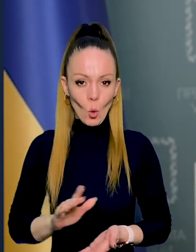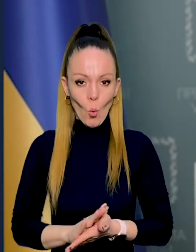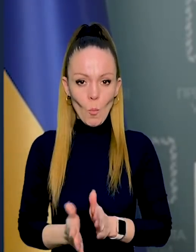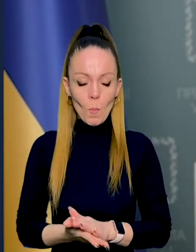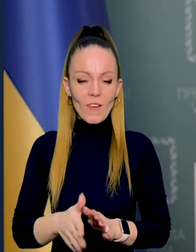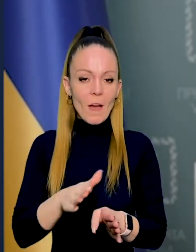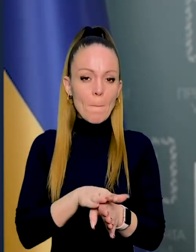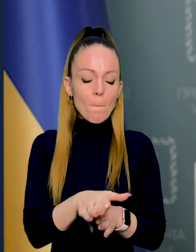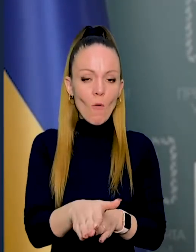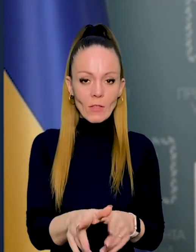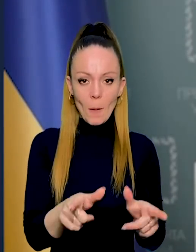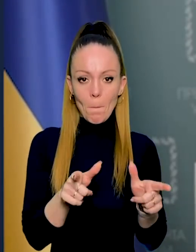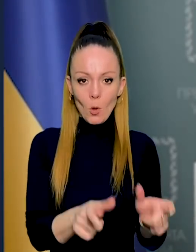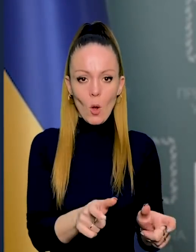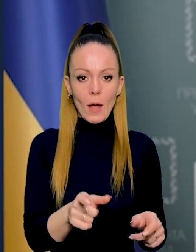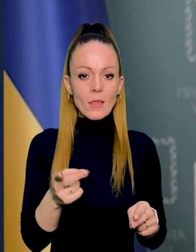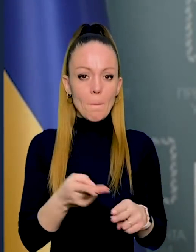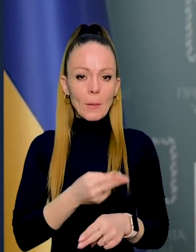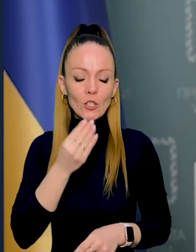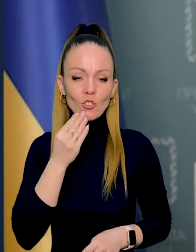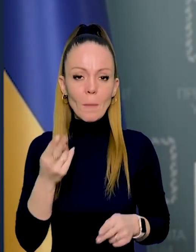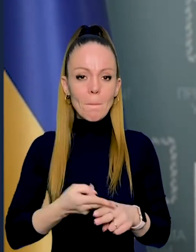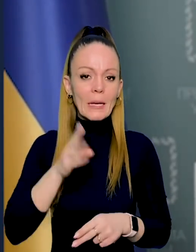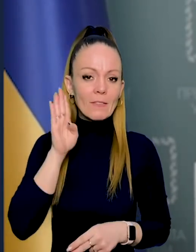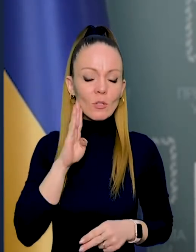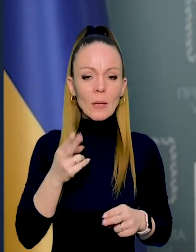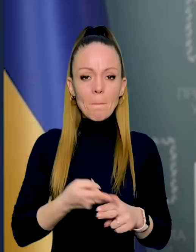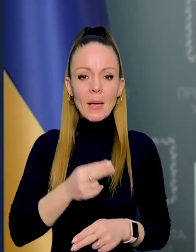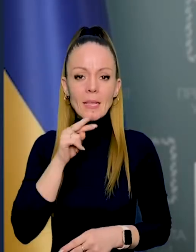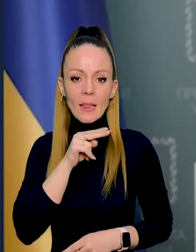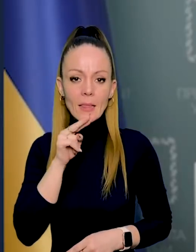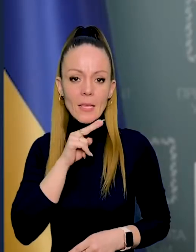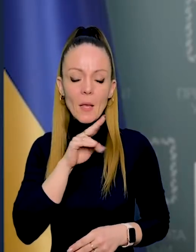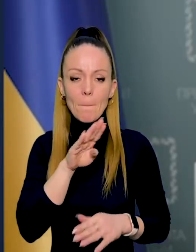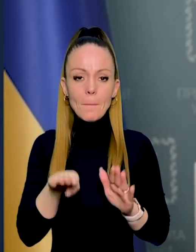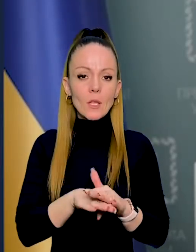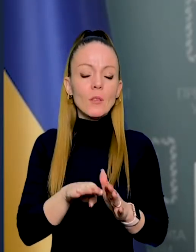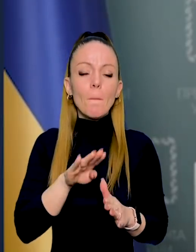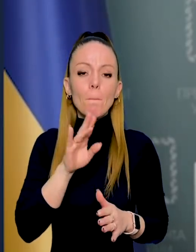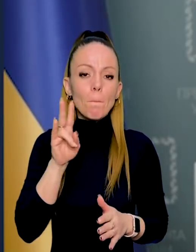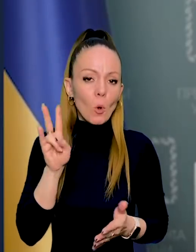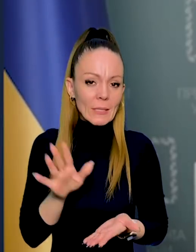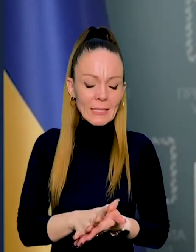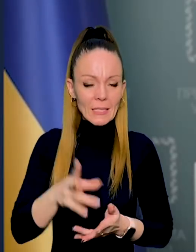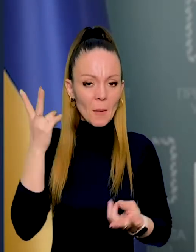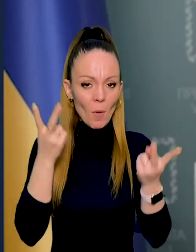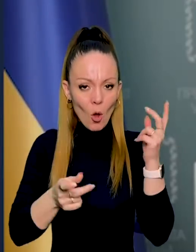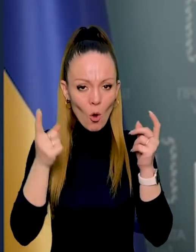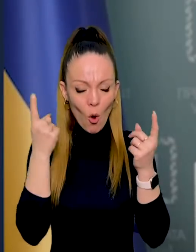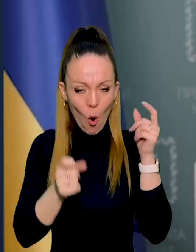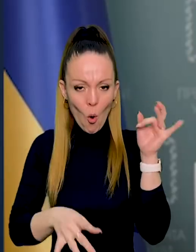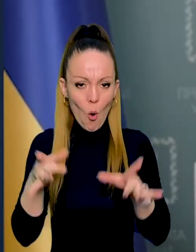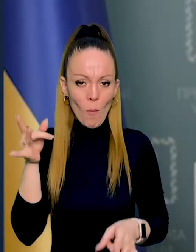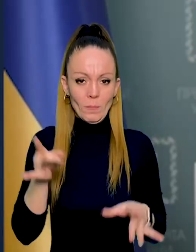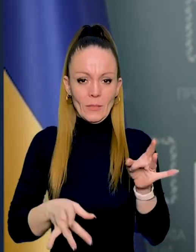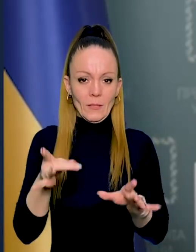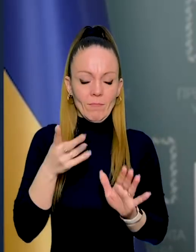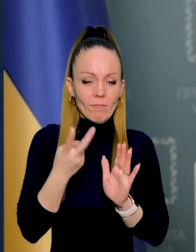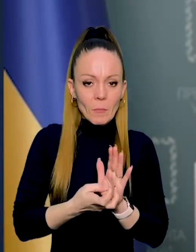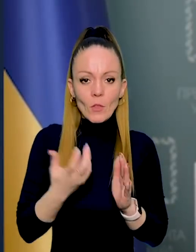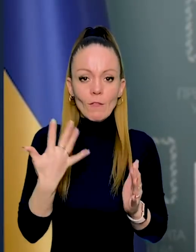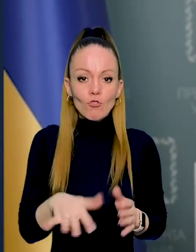нелюдських умовах, в повній блокаді. Без їжі, без води, без ліків, під постійними обстрілами, під